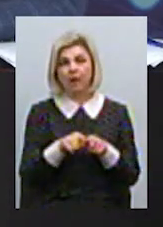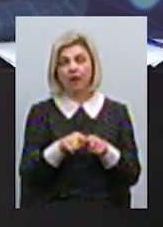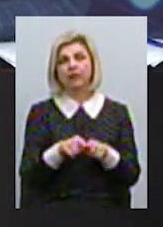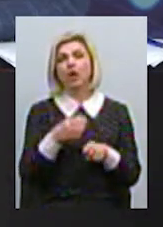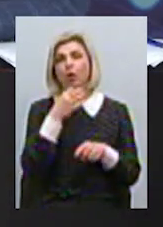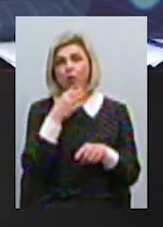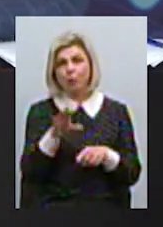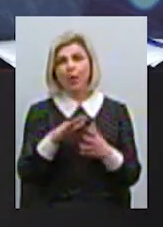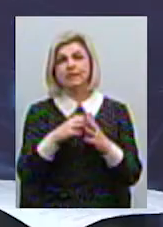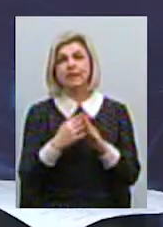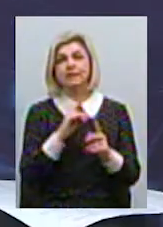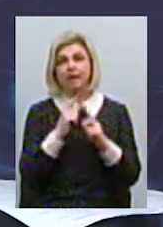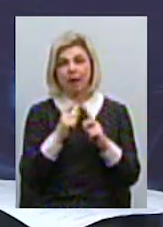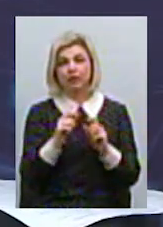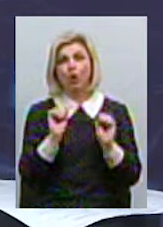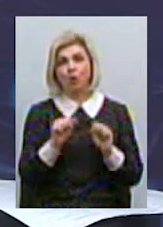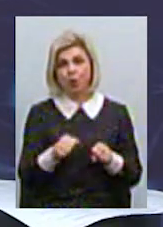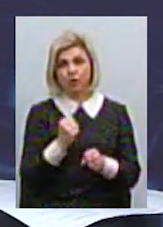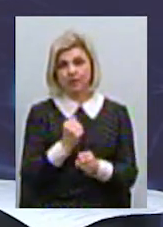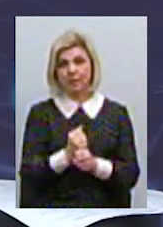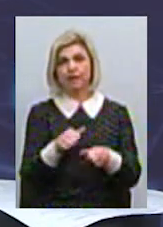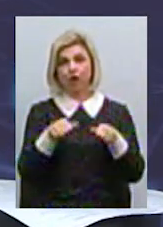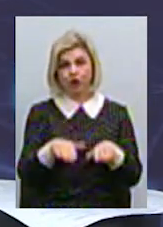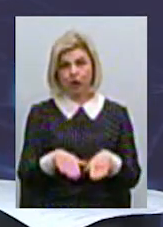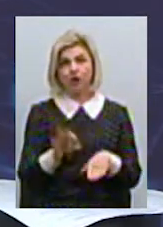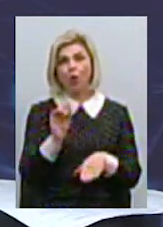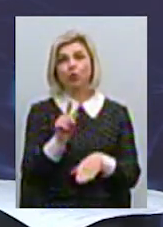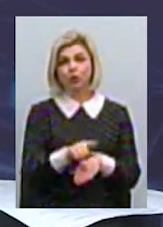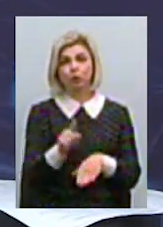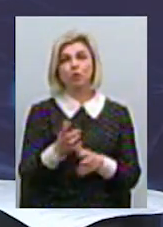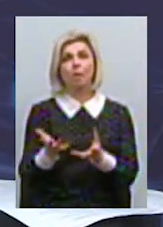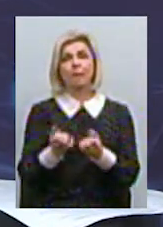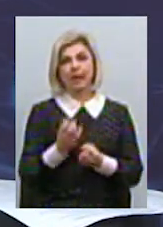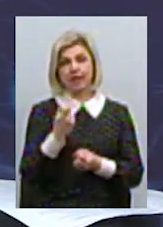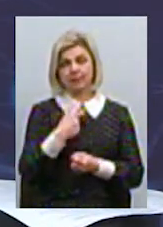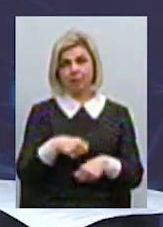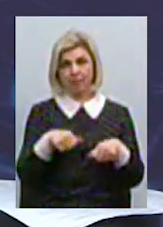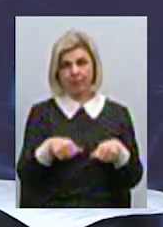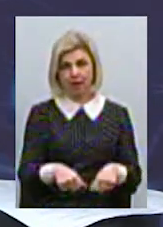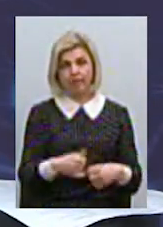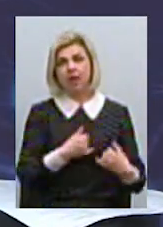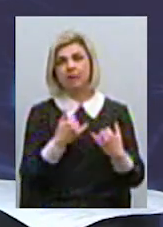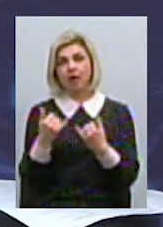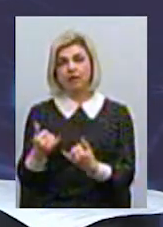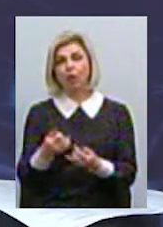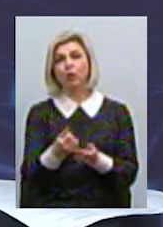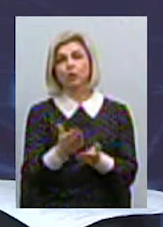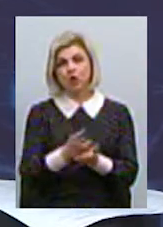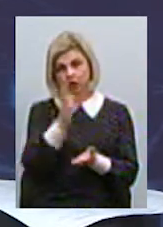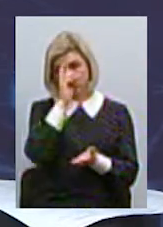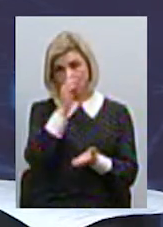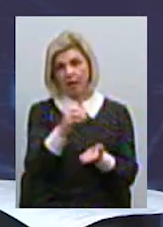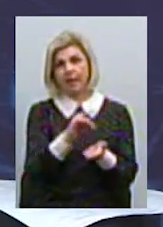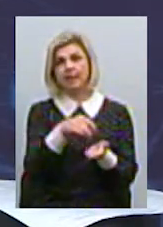будь-яка сільрада може прийняти рішення про те, що вони приймають на себе право надавати послуги з державної реєстрації